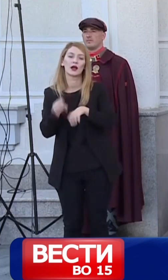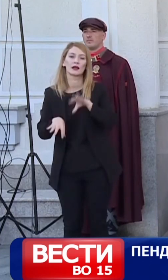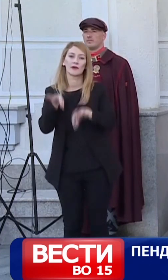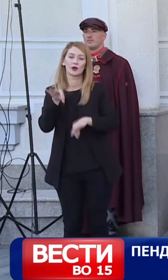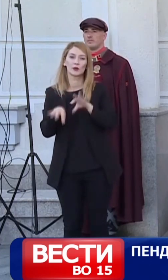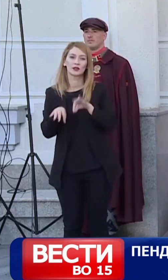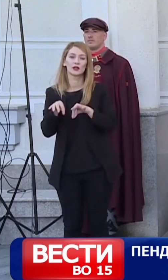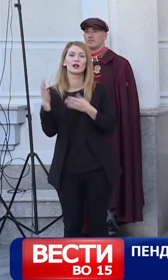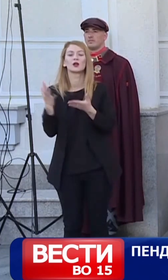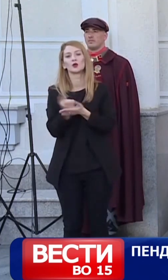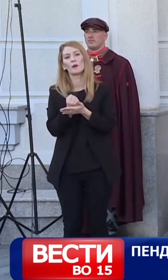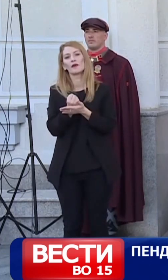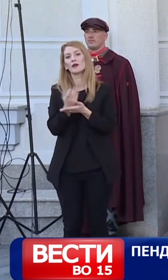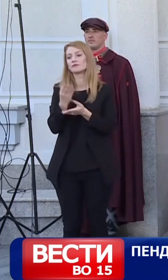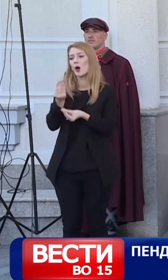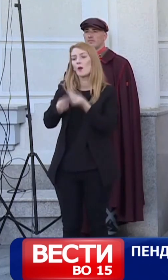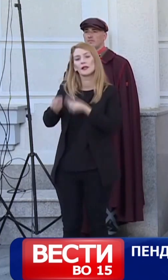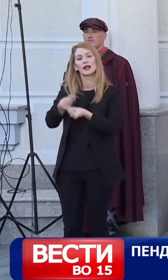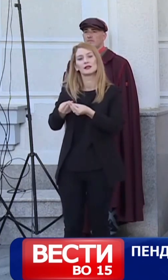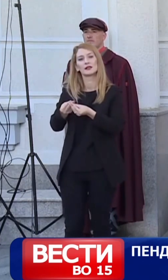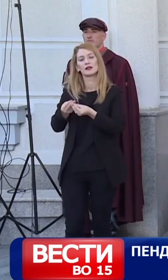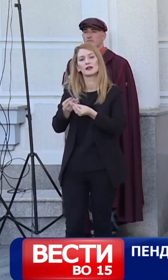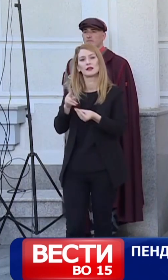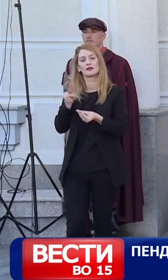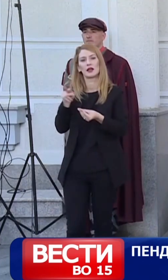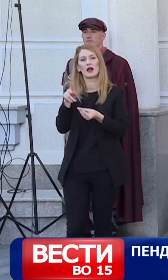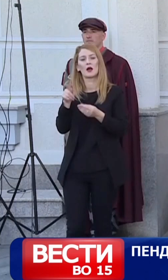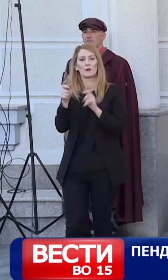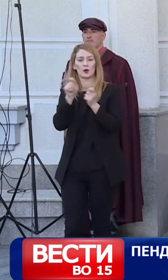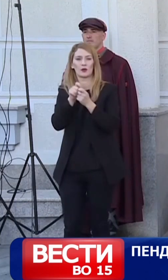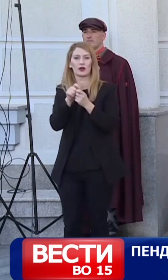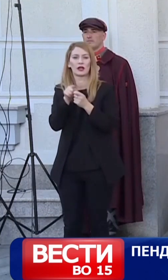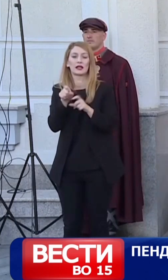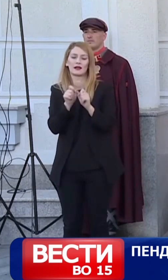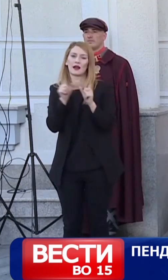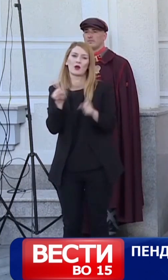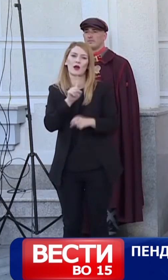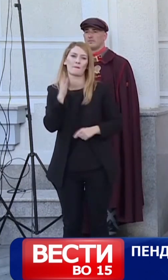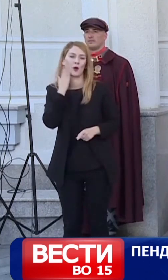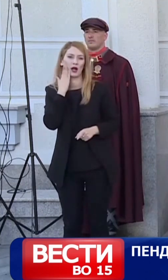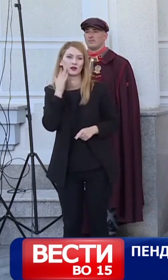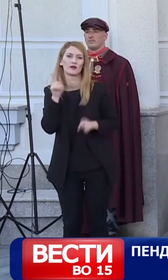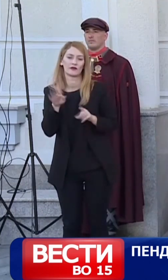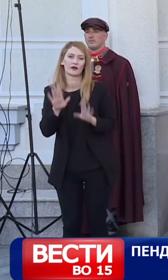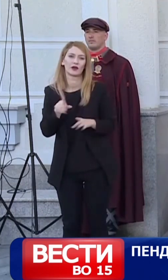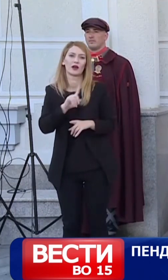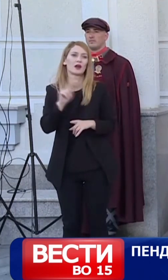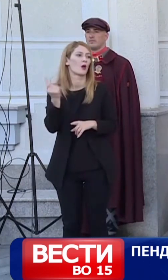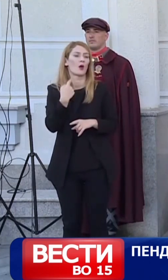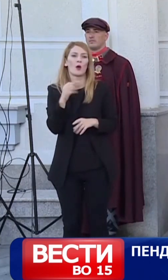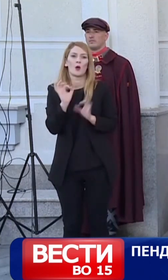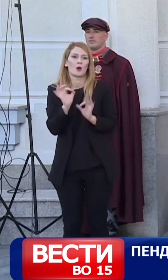да се добие некаква компензација во делот на две третини за промена на уставот. Освен што е крајно неморално. Такво нешто и никој нормален тоа не